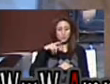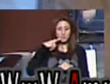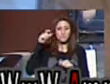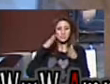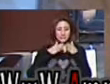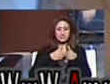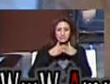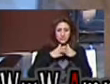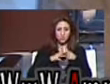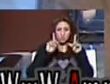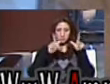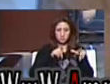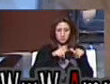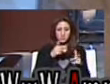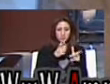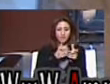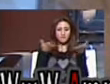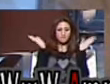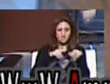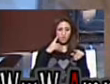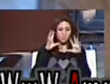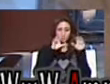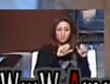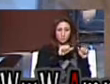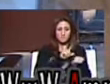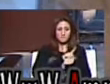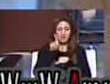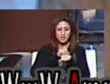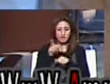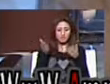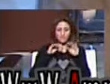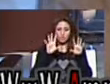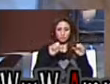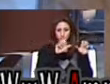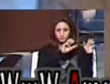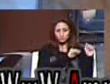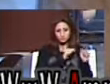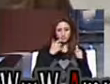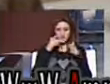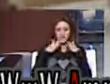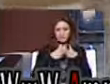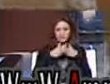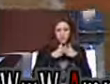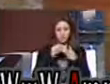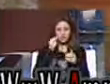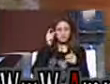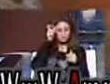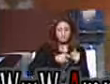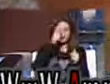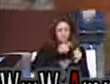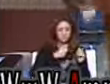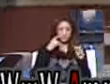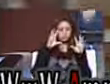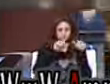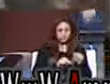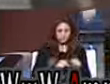من ضبط كمية كبيرة من الاسلحة النارية ودانات المدافع بعدما تم رصد تحركات احد الاشخاص اللي كان بيتردد على